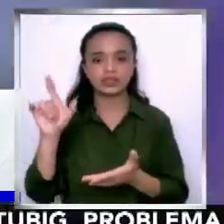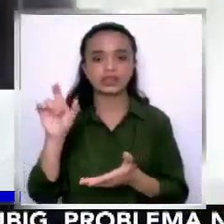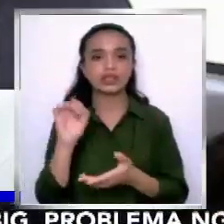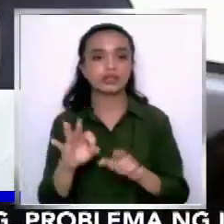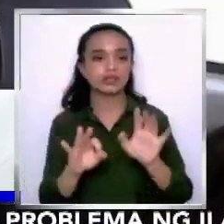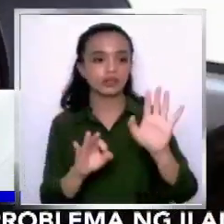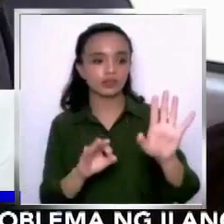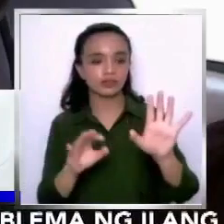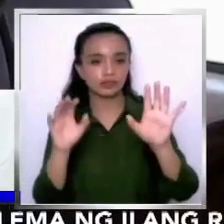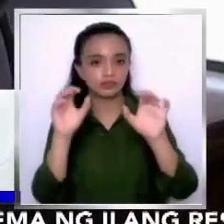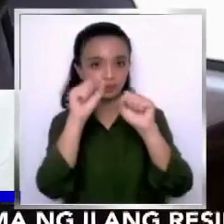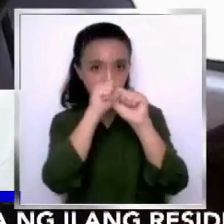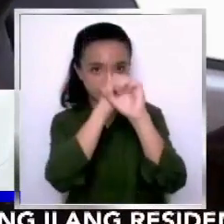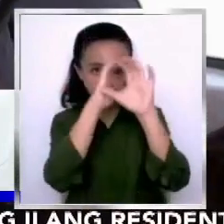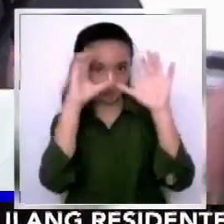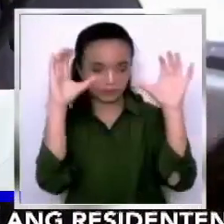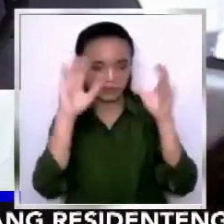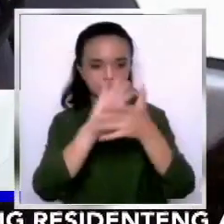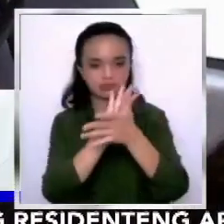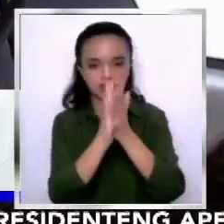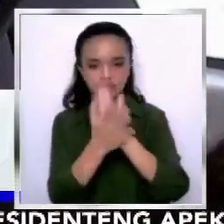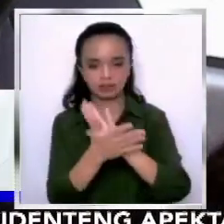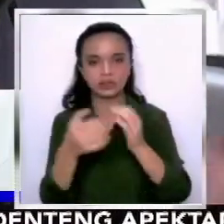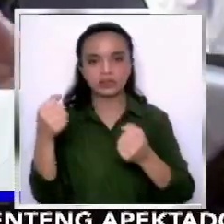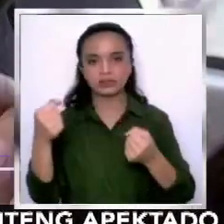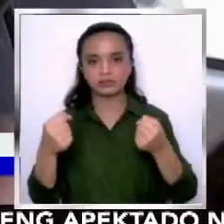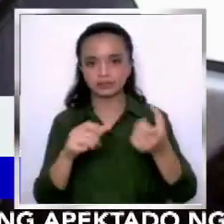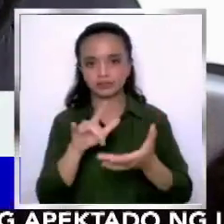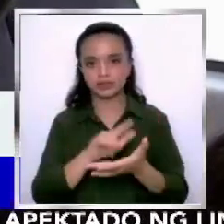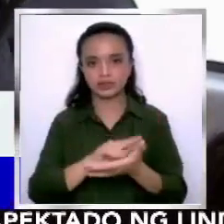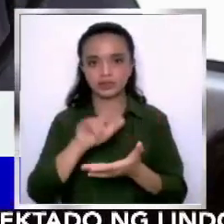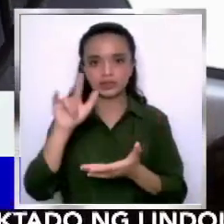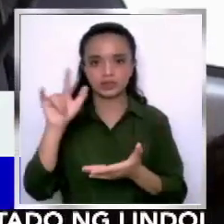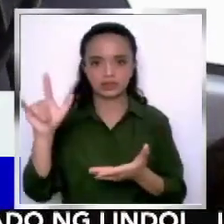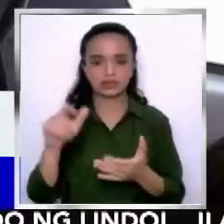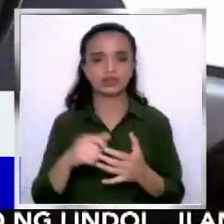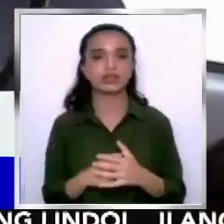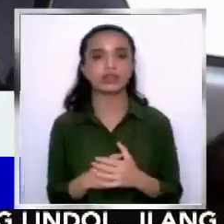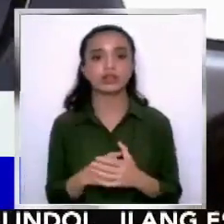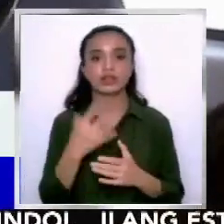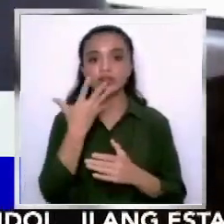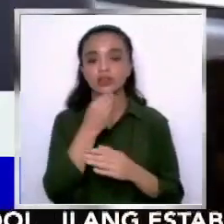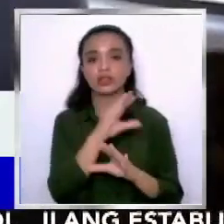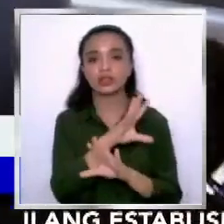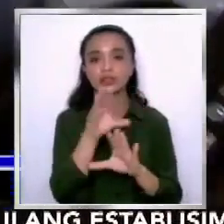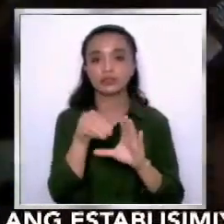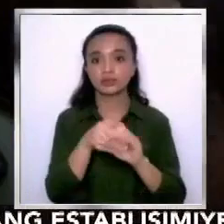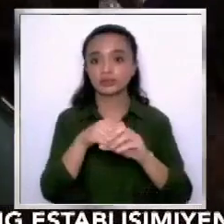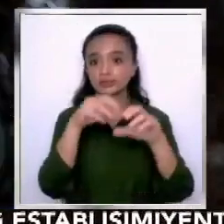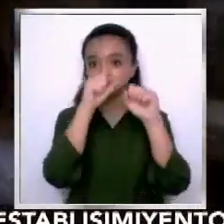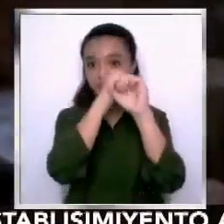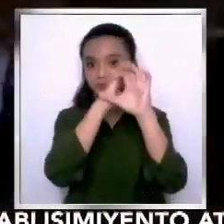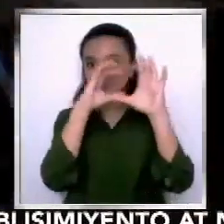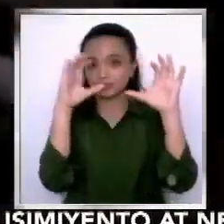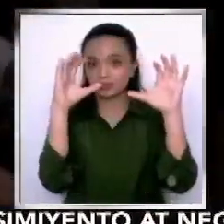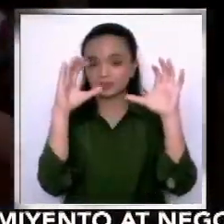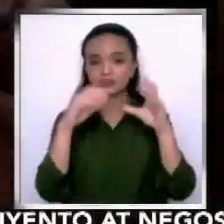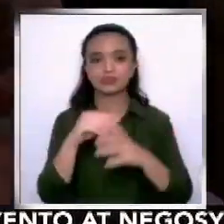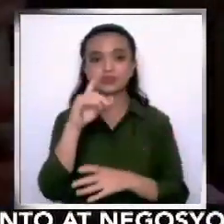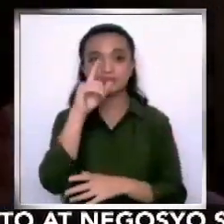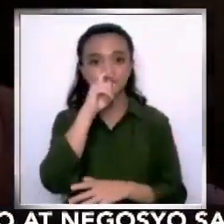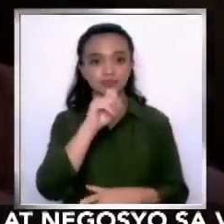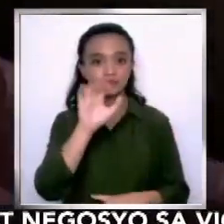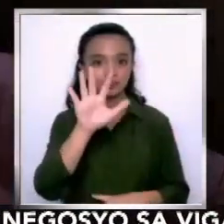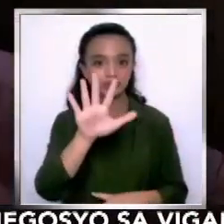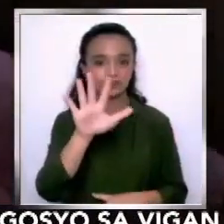piloto. Isa sa pinakabatang sasakay siyempre at sasama dito sa Dream Flight ay ang 5 years old na si Mary Joy.